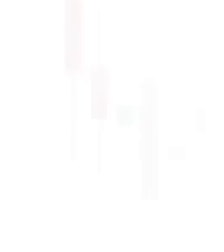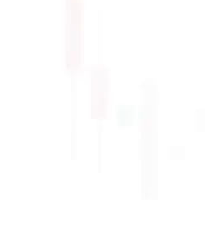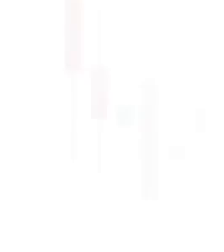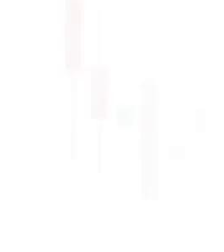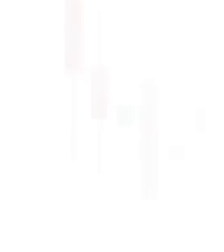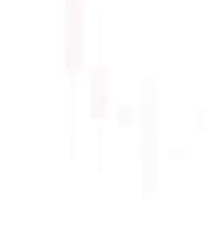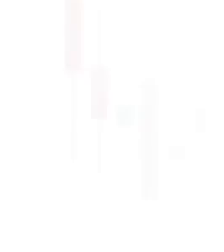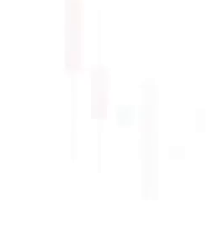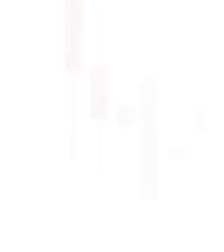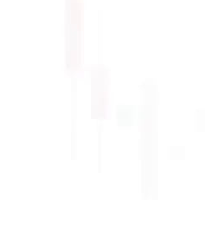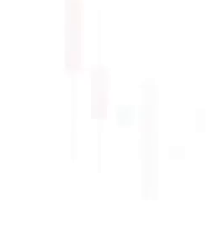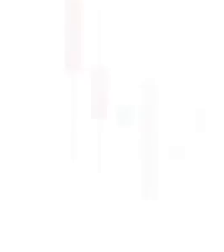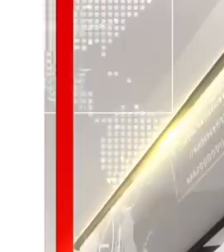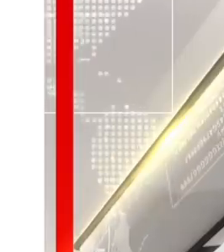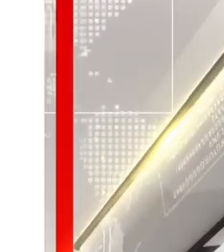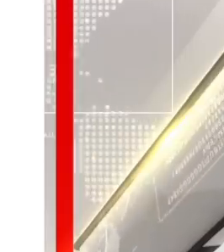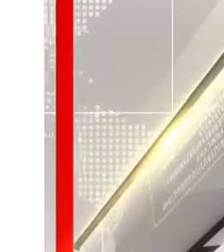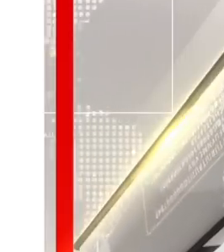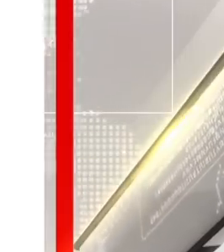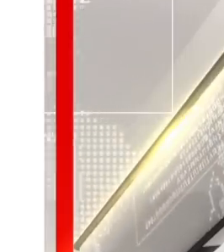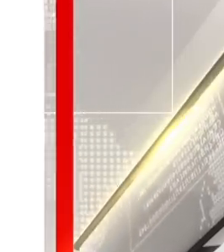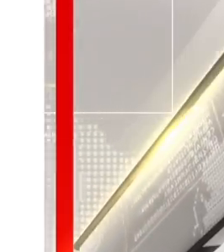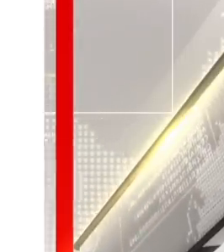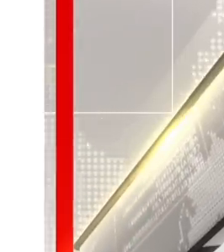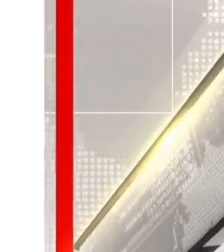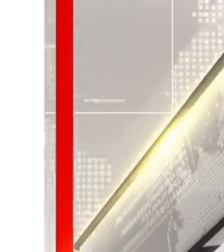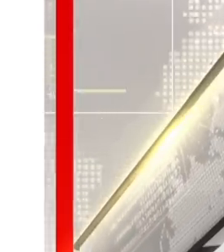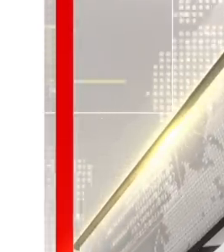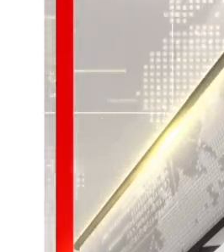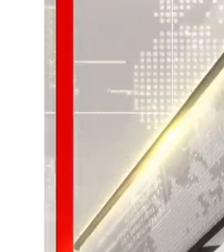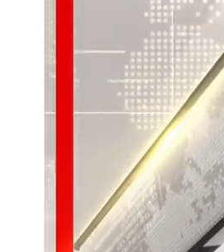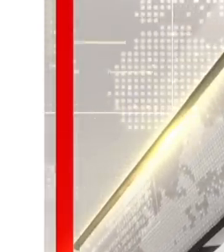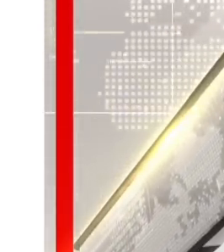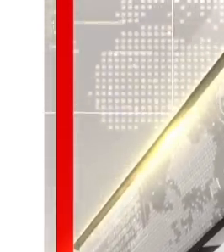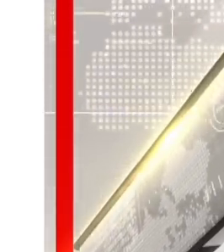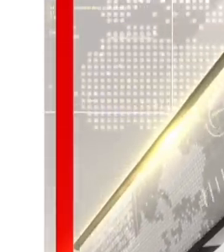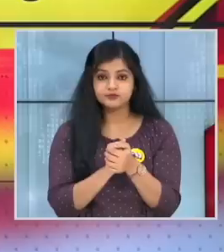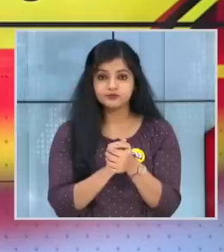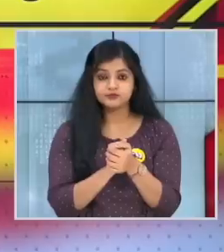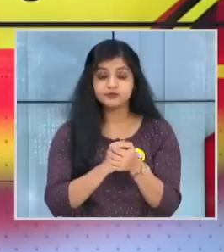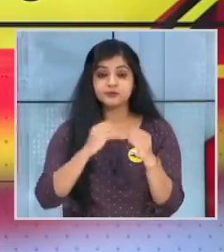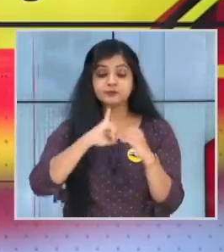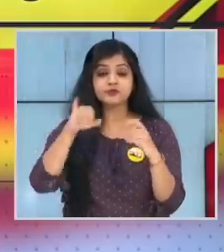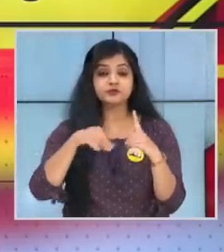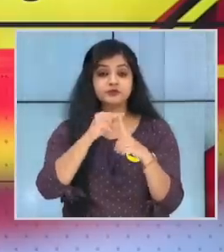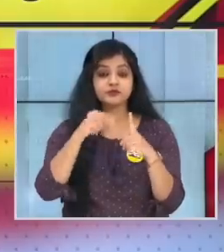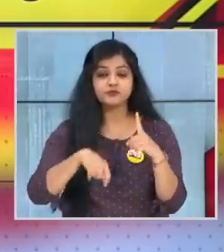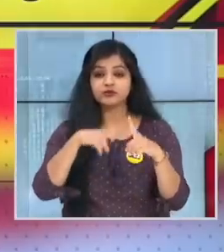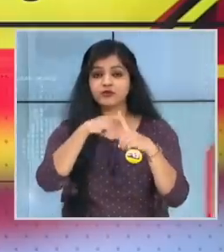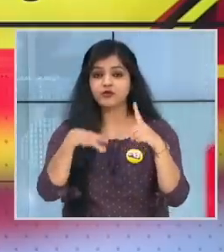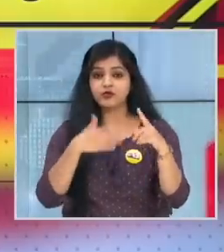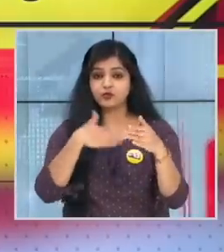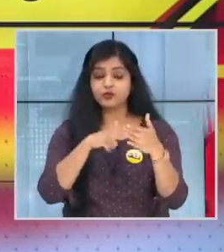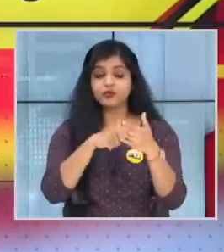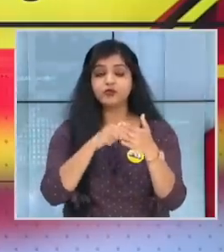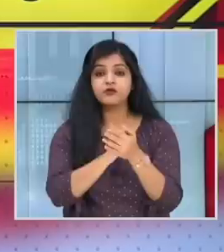DBFS മാർക്കറ്റ് വ്യൂ സമർപ്പിക്കുന്നത് DBFS വെൽത്ത് മാനേജ്മെന്റ് ആൻഡ് നോൺ ബാങ്കിംഗ് ഫൈനാൻസ്. BJP സംസ്ഥാന